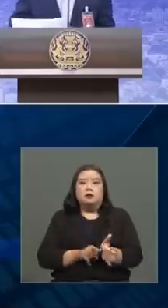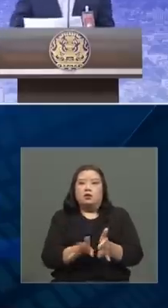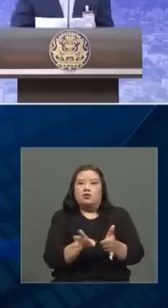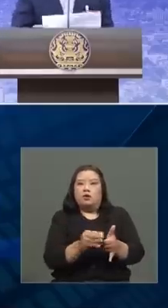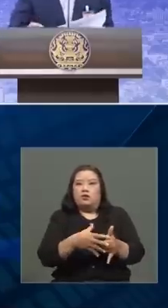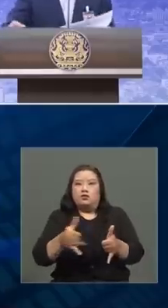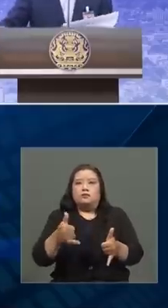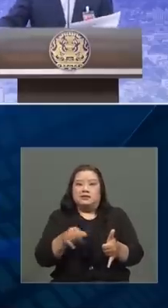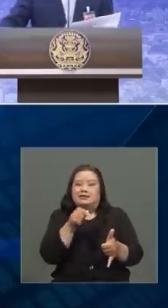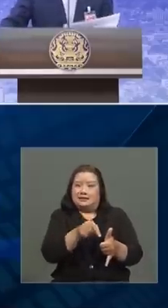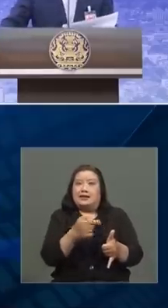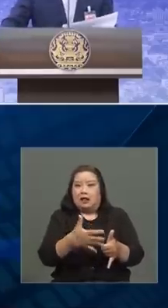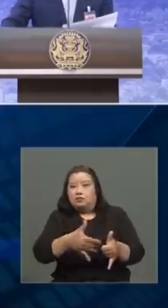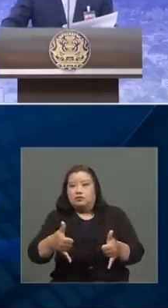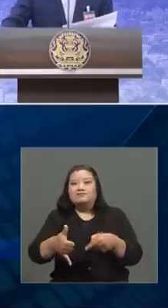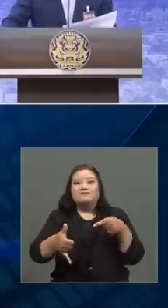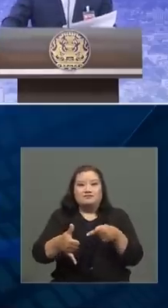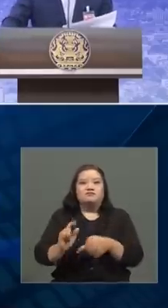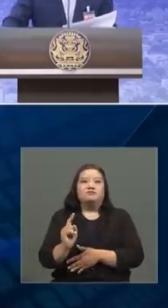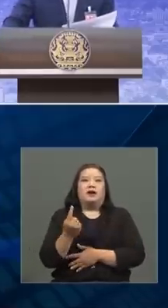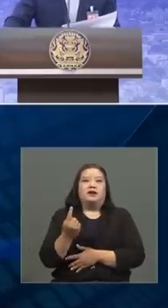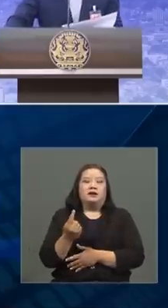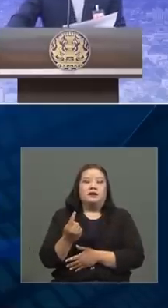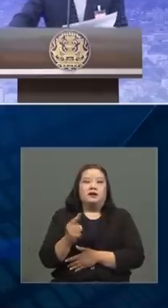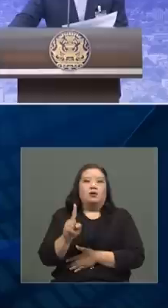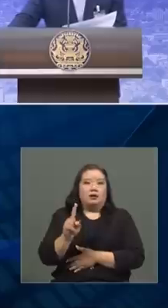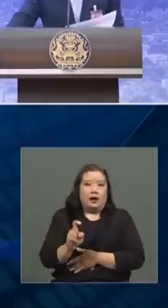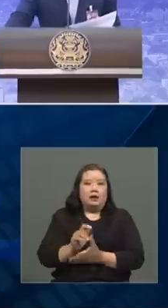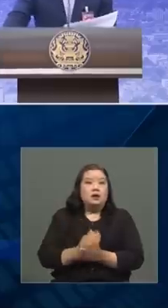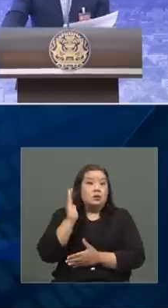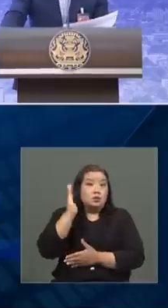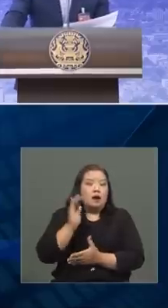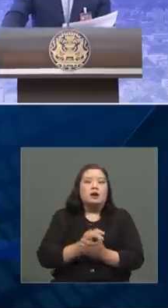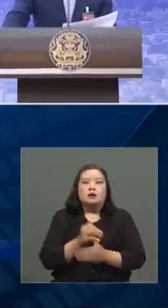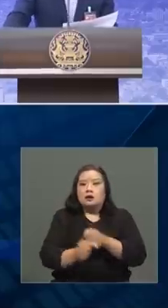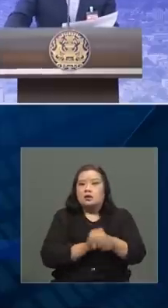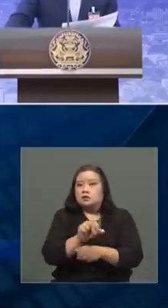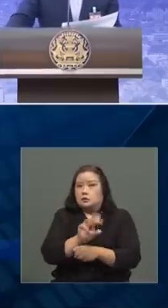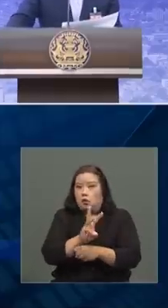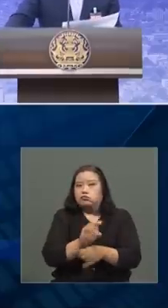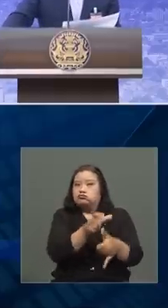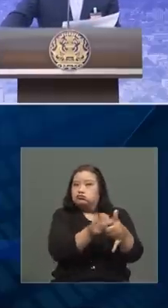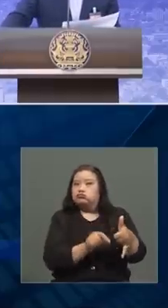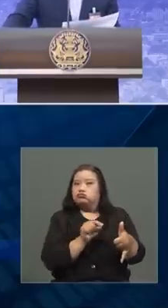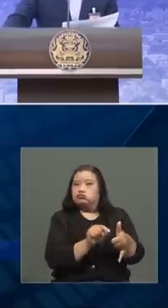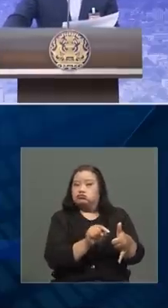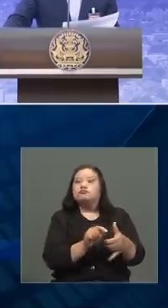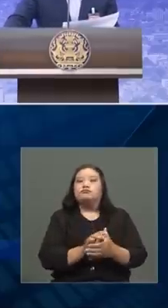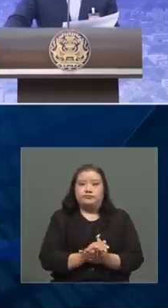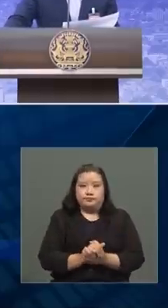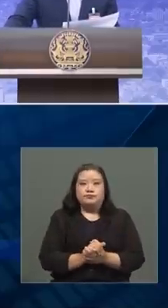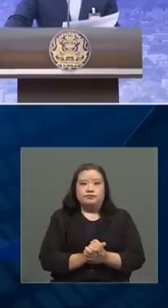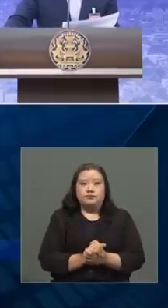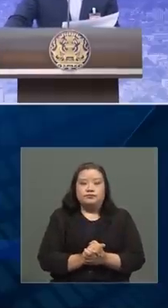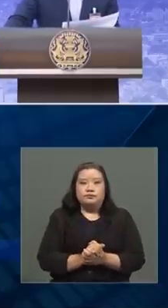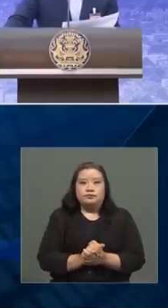ยืนยันรายก่อนหน้านะครับรายที่ร้อยแม้แต่ชายไทยอายุ 36ปีนะครับ